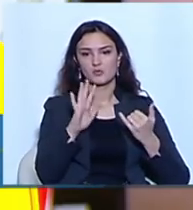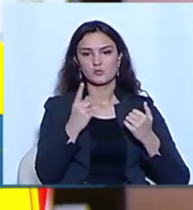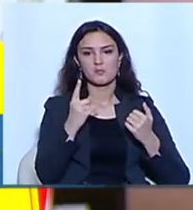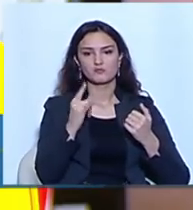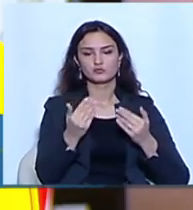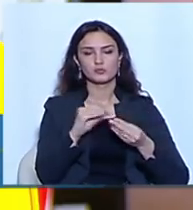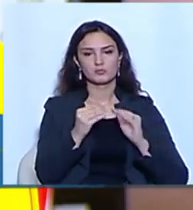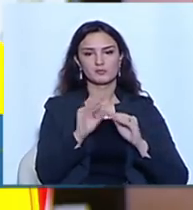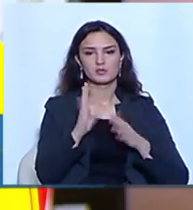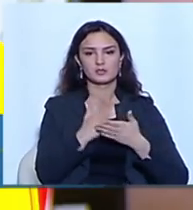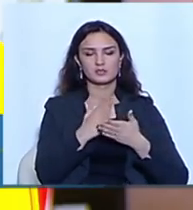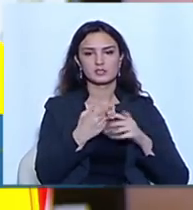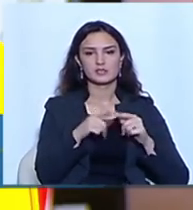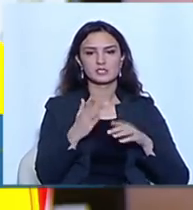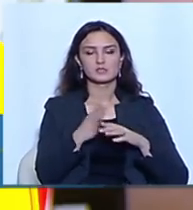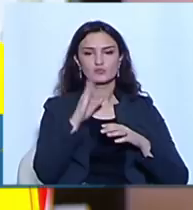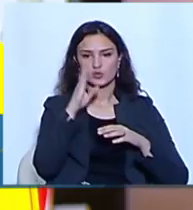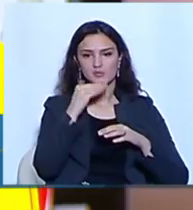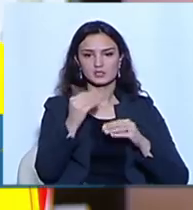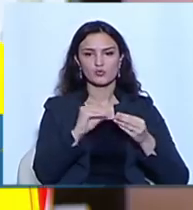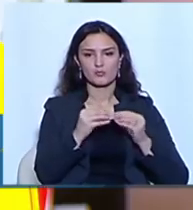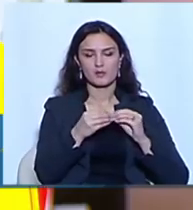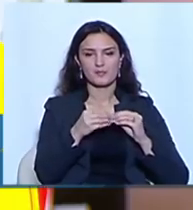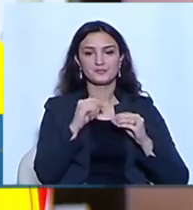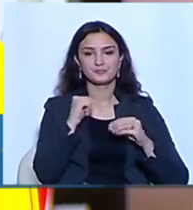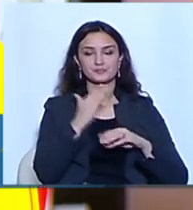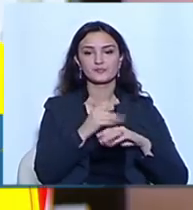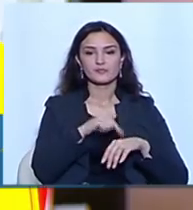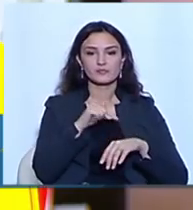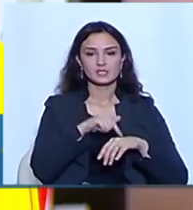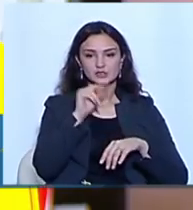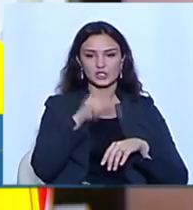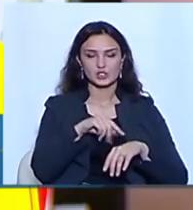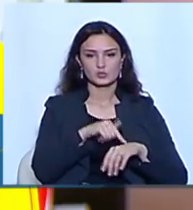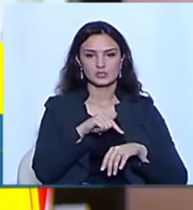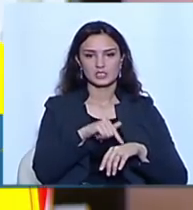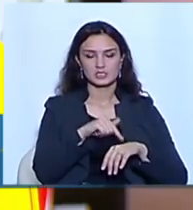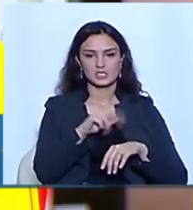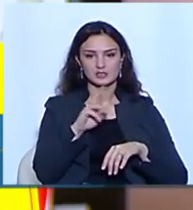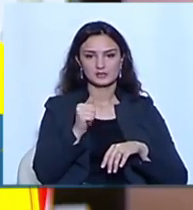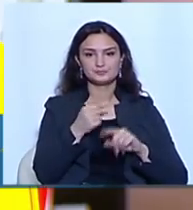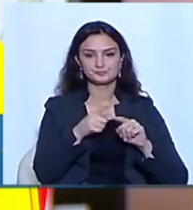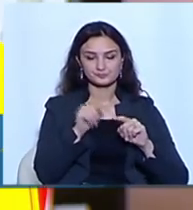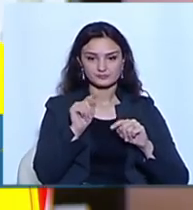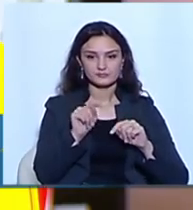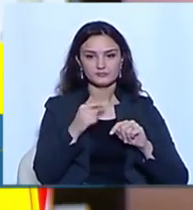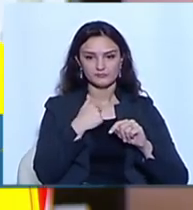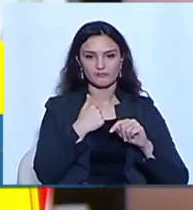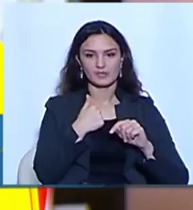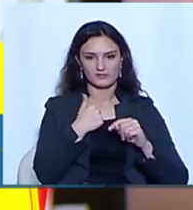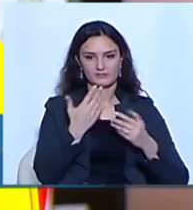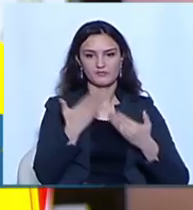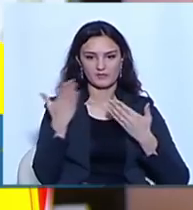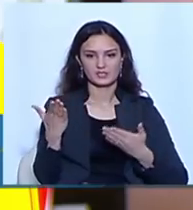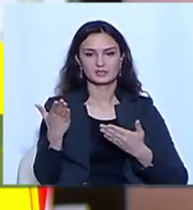ბავშვის პრობლემა არ არის. ეს არის მშობლის პრობლემა, რომელსაც აქ დანაშაულის განცდა და აი ამით მე მივმართავ